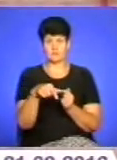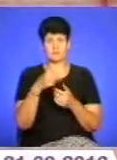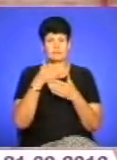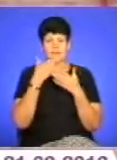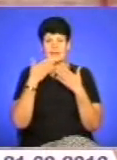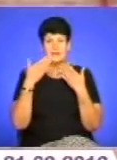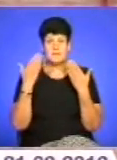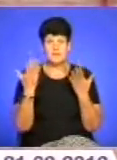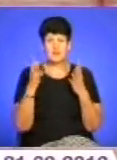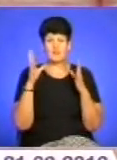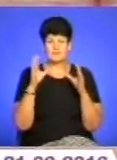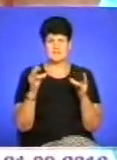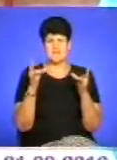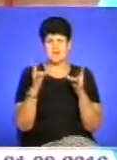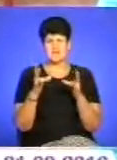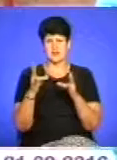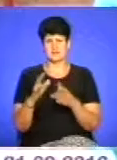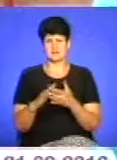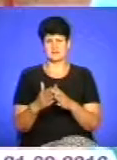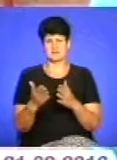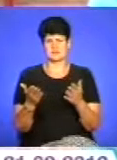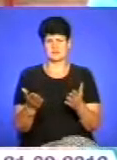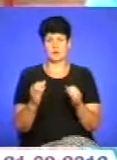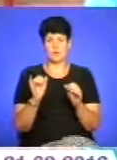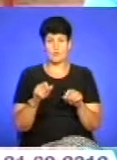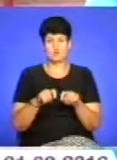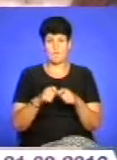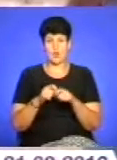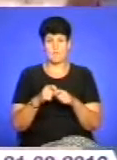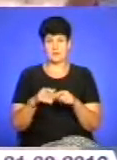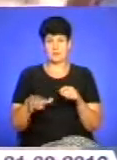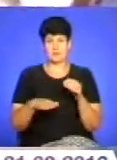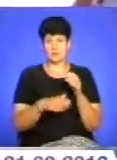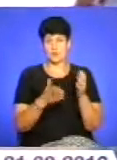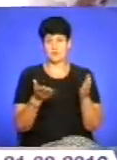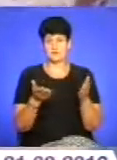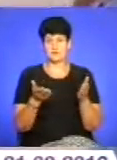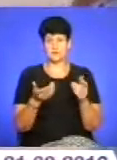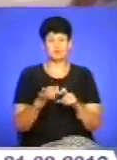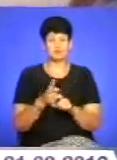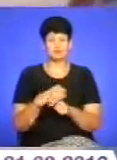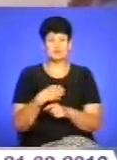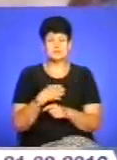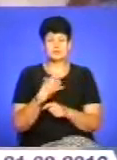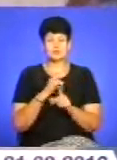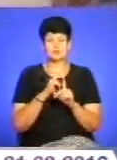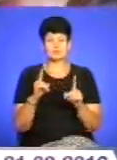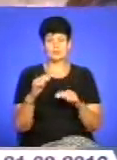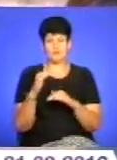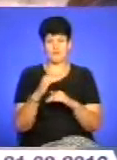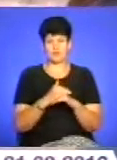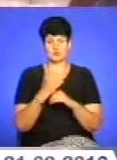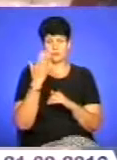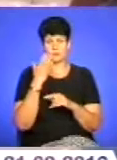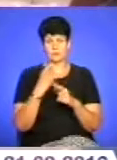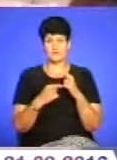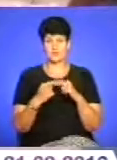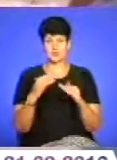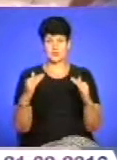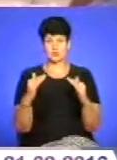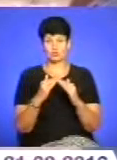немає. Все в аварійному стані. Можна просто поламати собі ноги. Дуже страшно, особливо вечором, коли повертаюся додому, тому